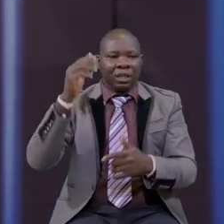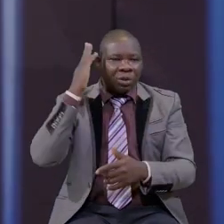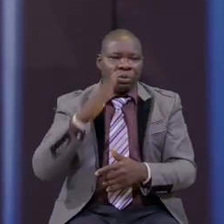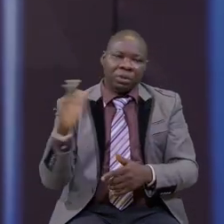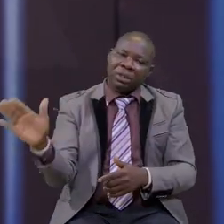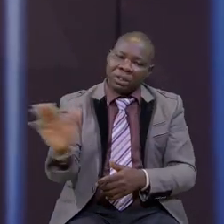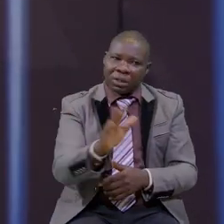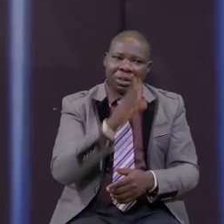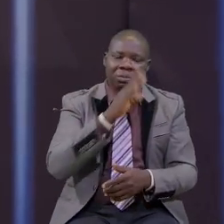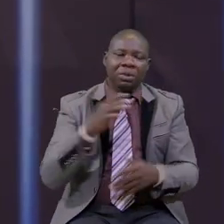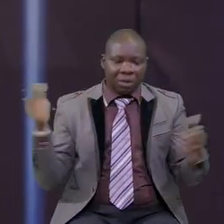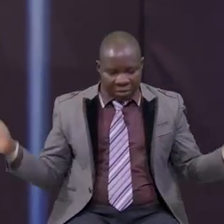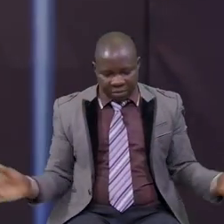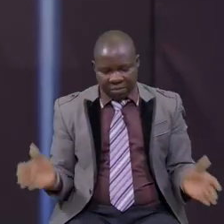persuader